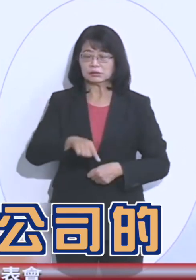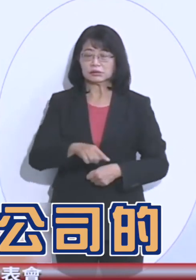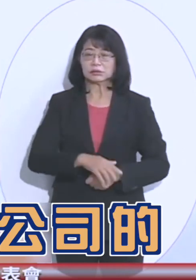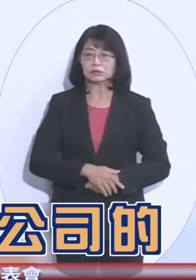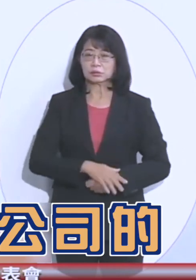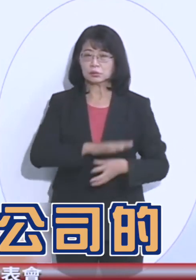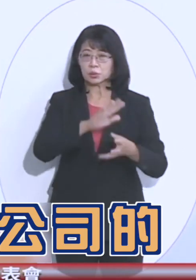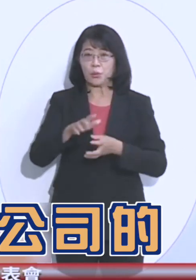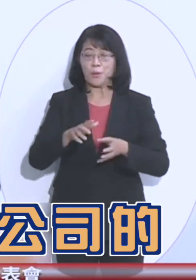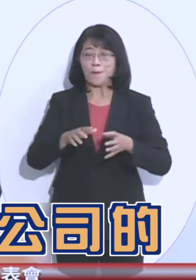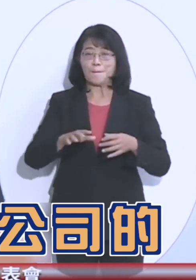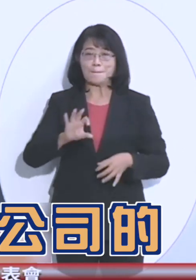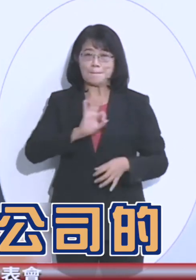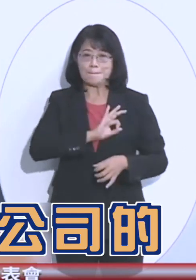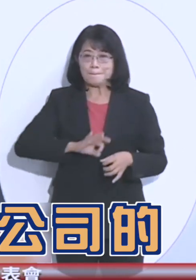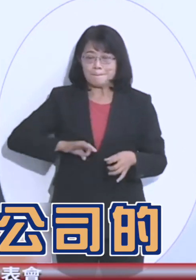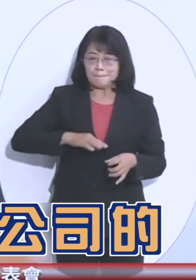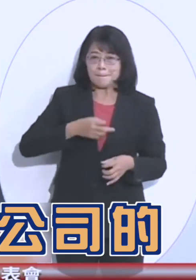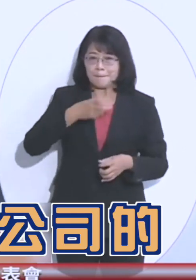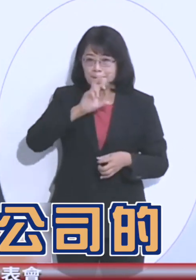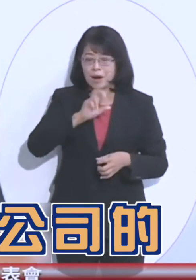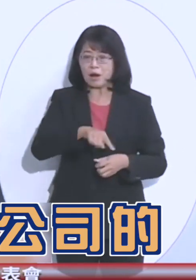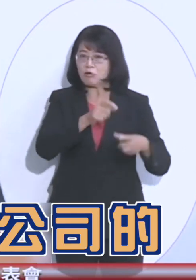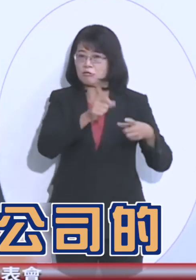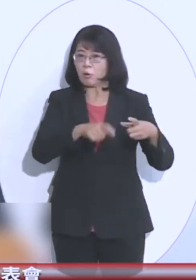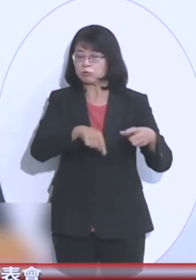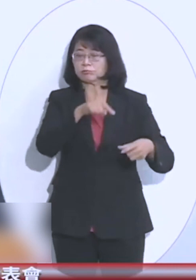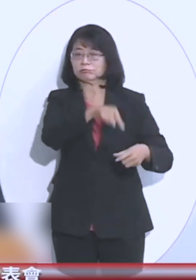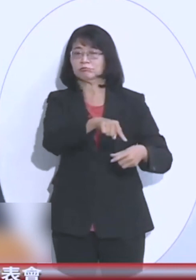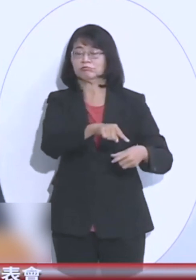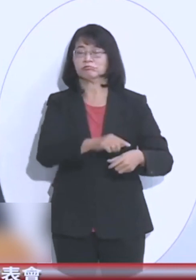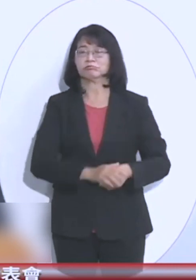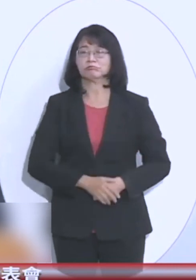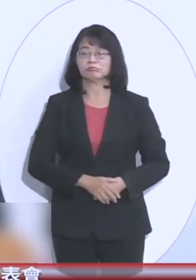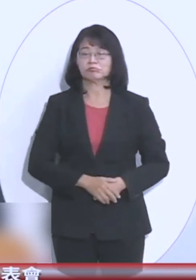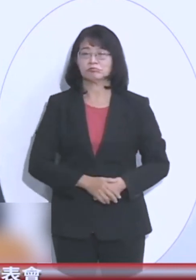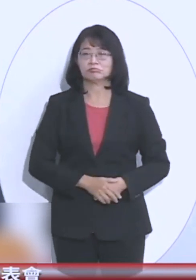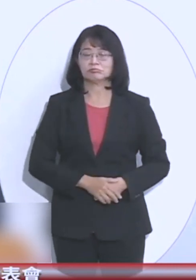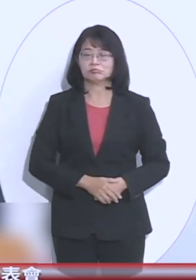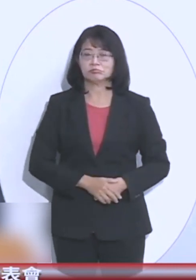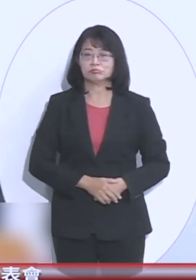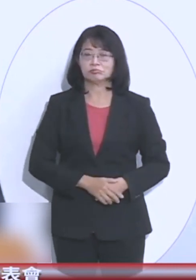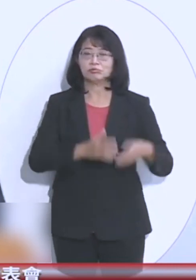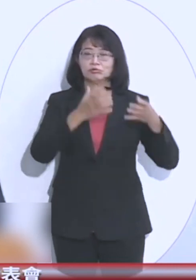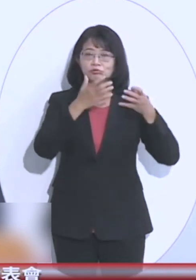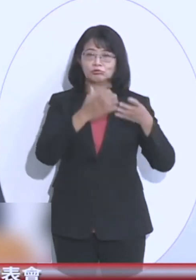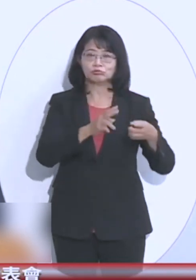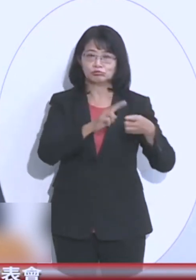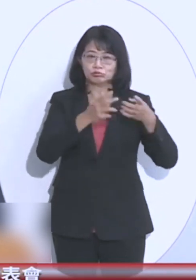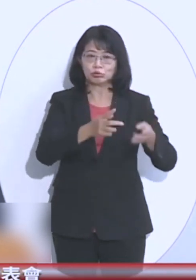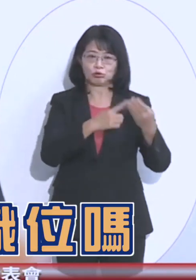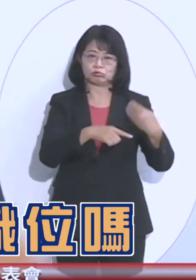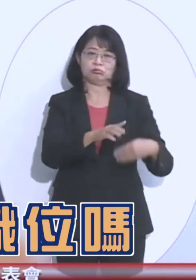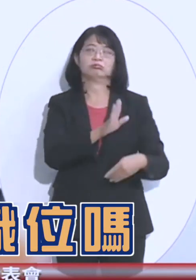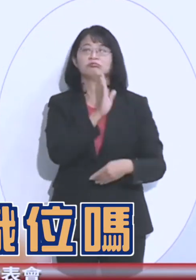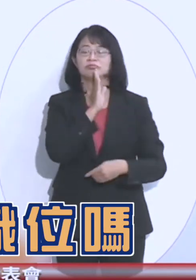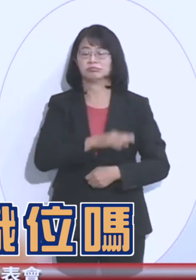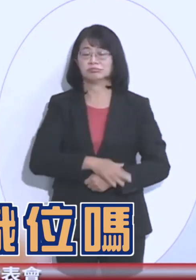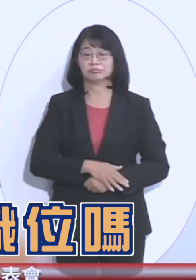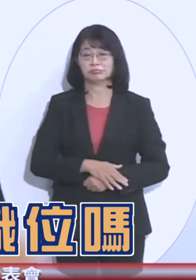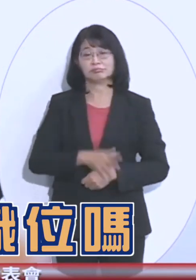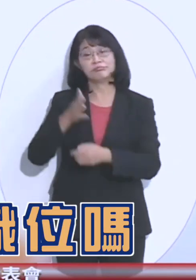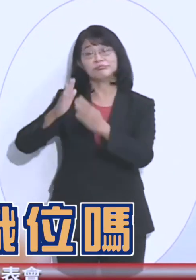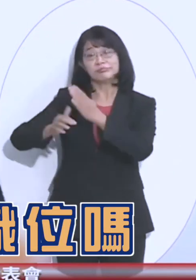分霸能源股份有限公司的独立董事啊。请问市长，这是